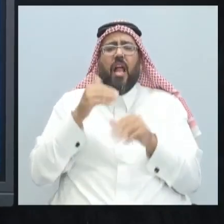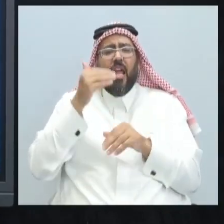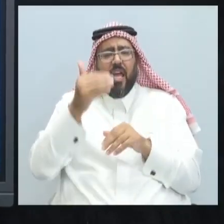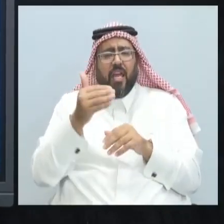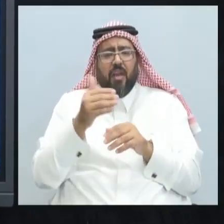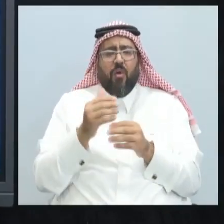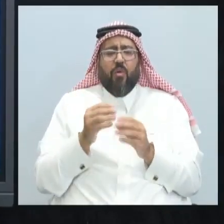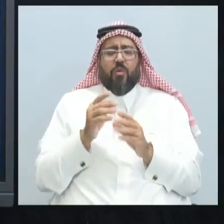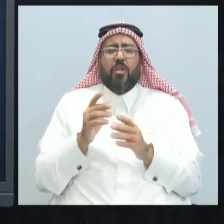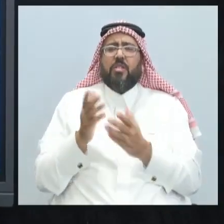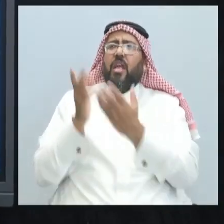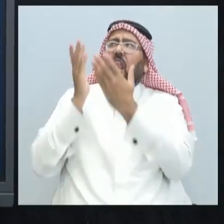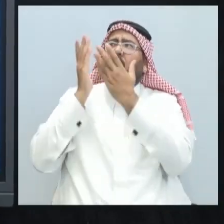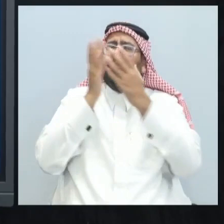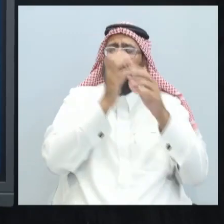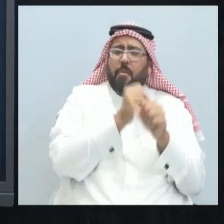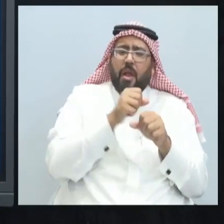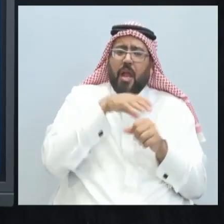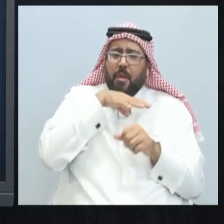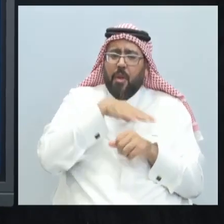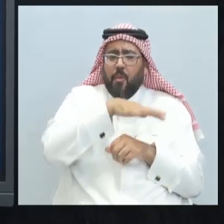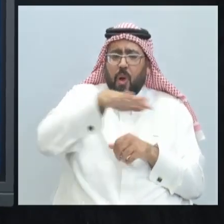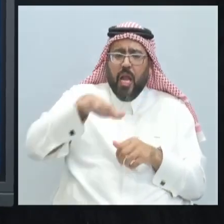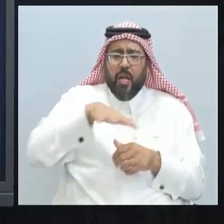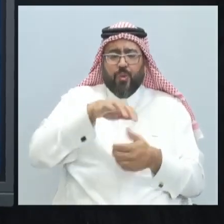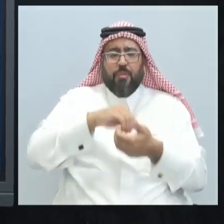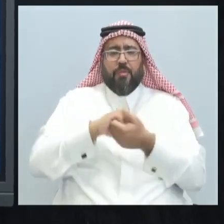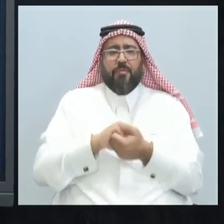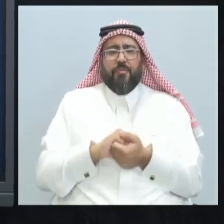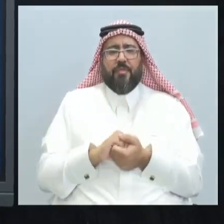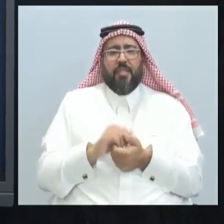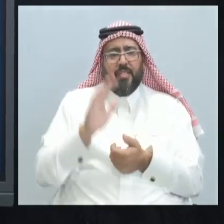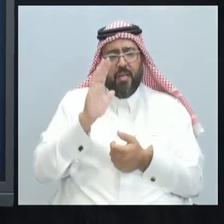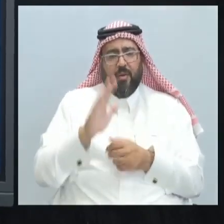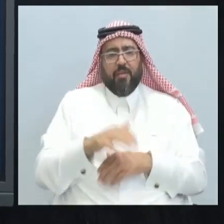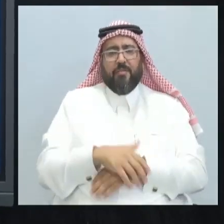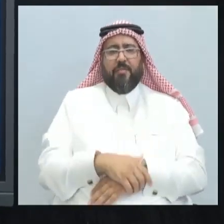ويعيننا عليه وصلى الله على نبينا محمد واله وصحبه اجمعين